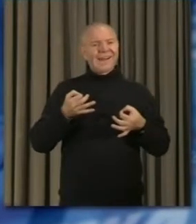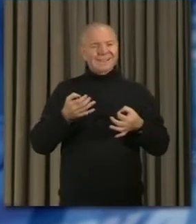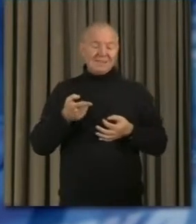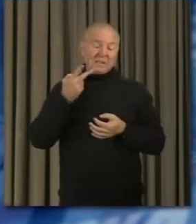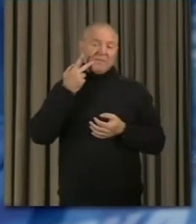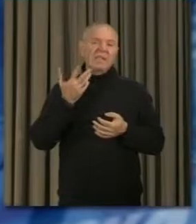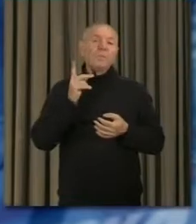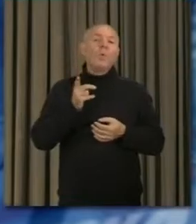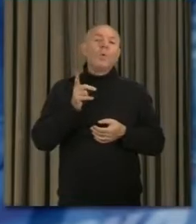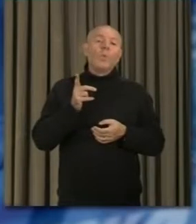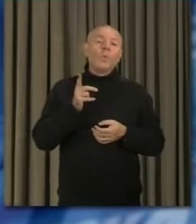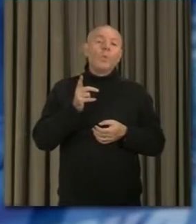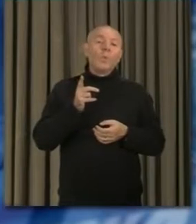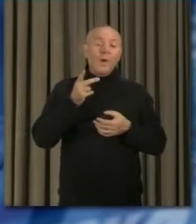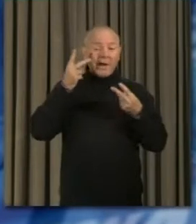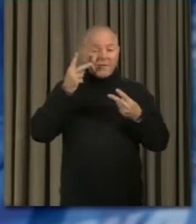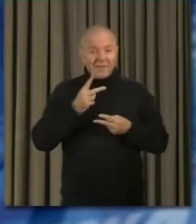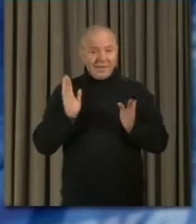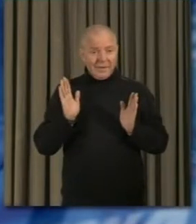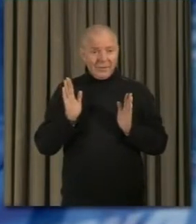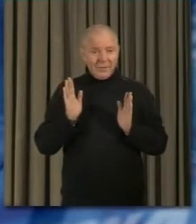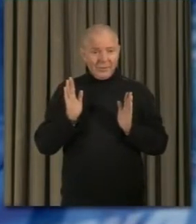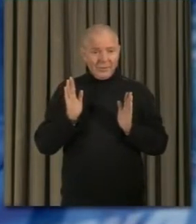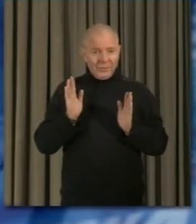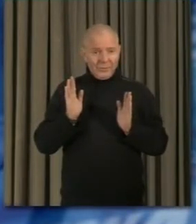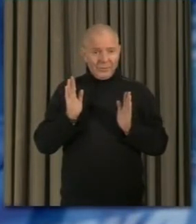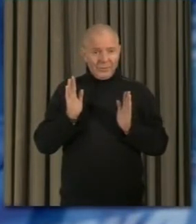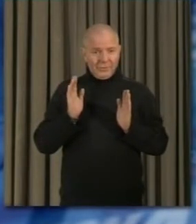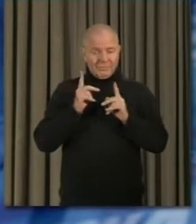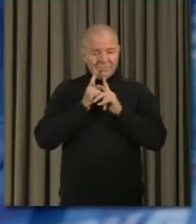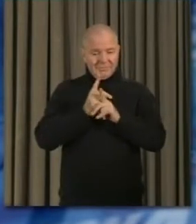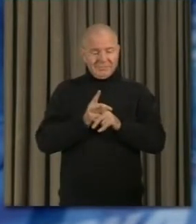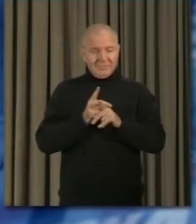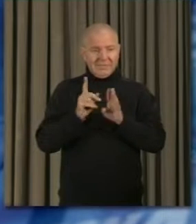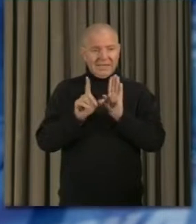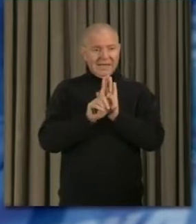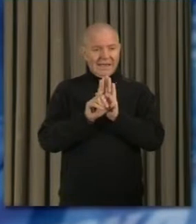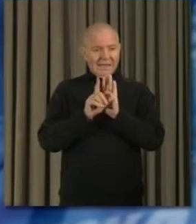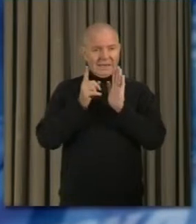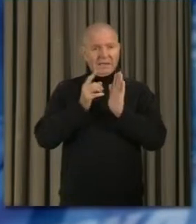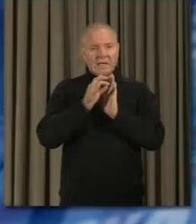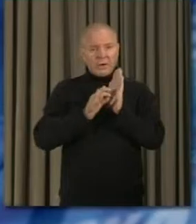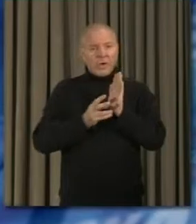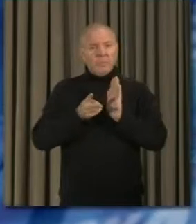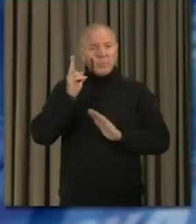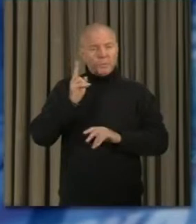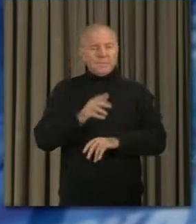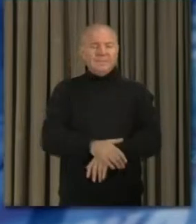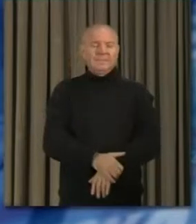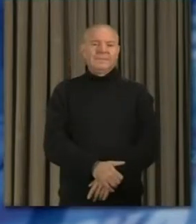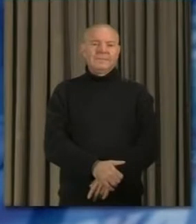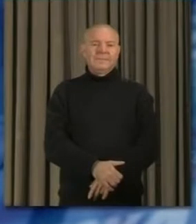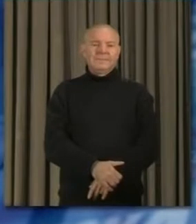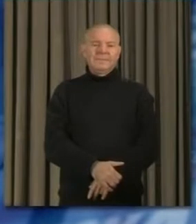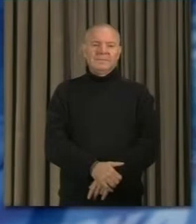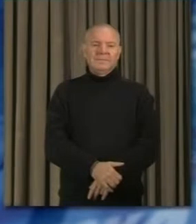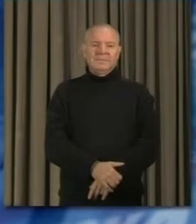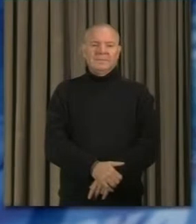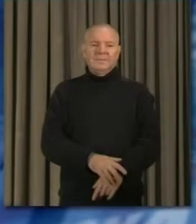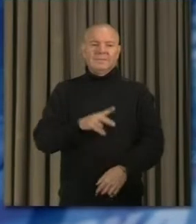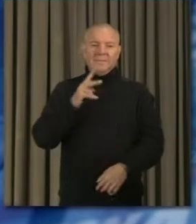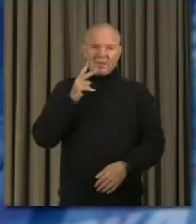quale sarà l'aspetto più, come si dice, più regolare. È indubbio che lei prenda in mano il